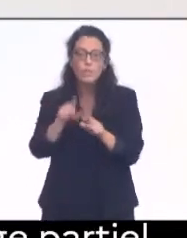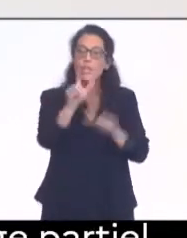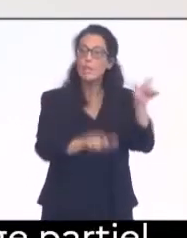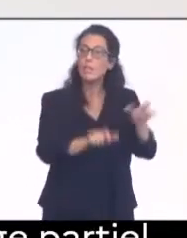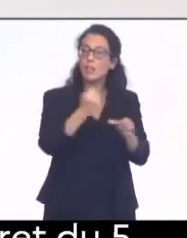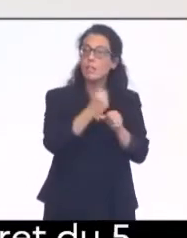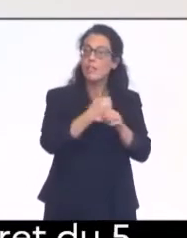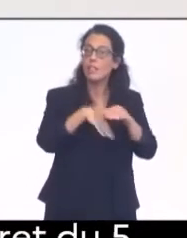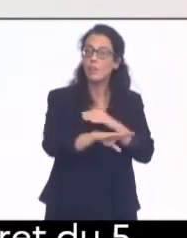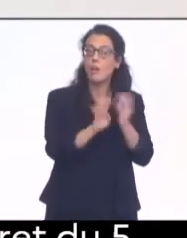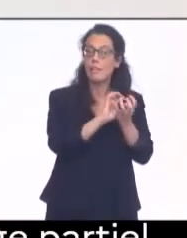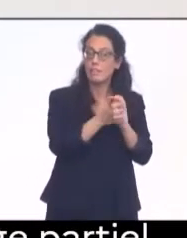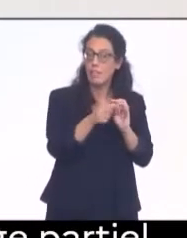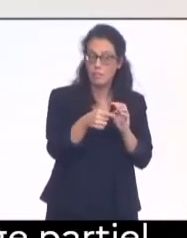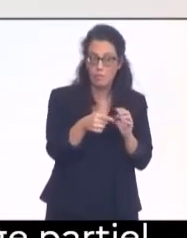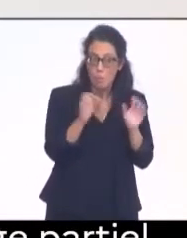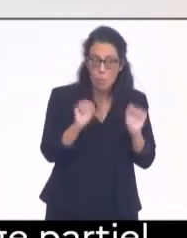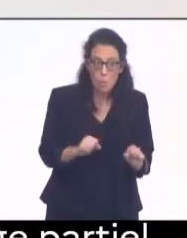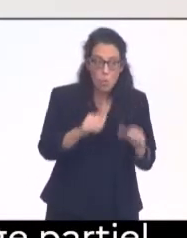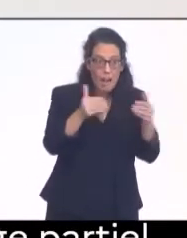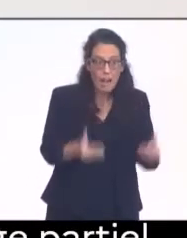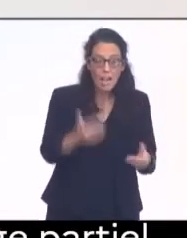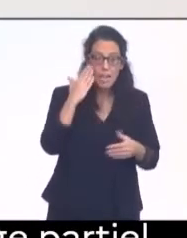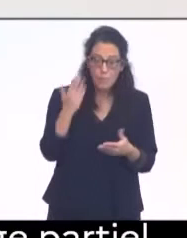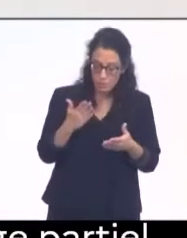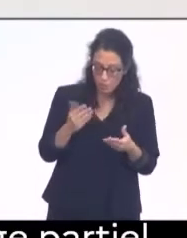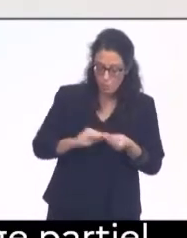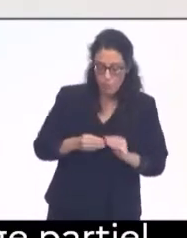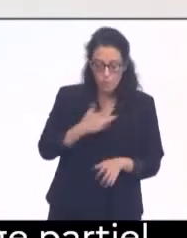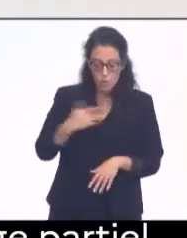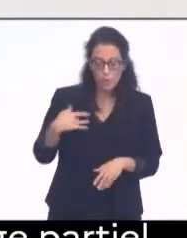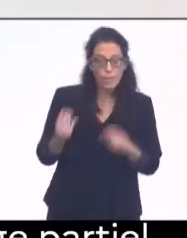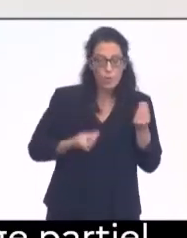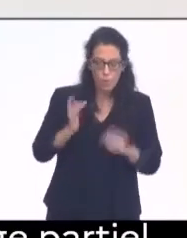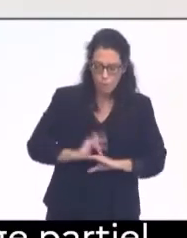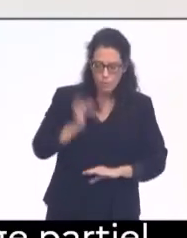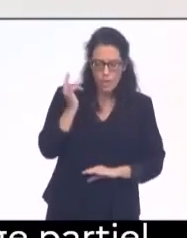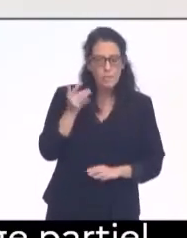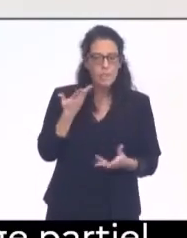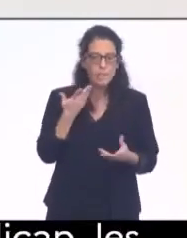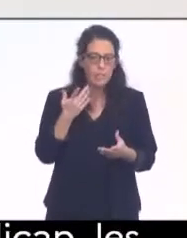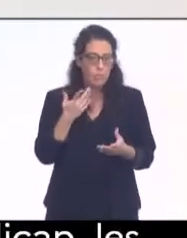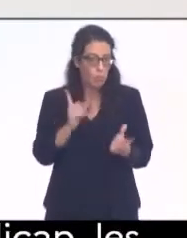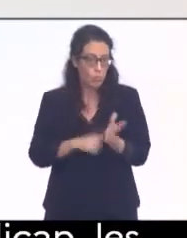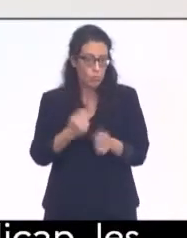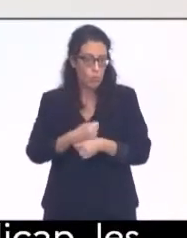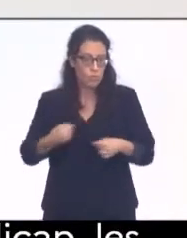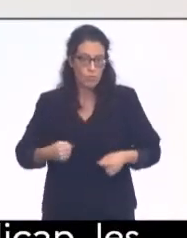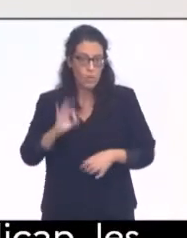droit aussi à des arrêts si leur vulnérabilité ou leurs problèmes de santé en font état, avec un certificat